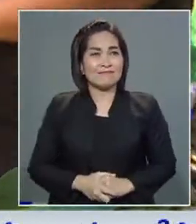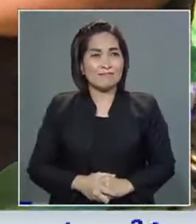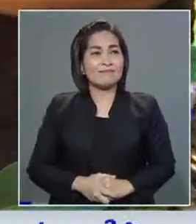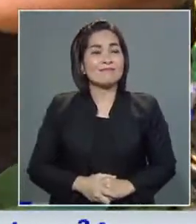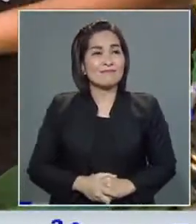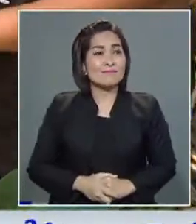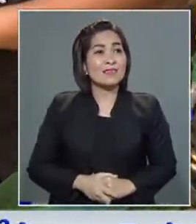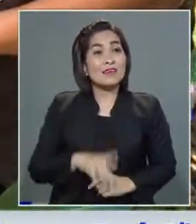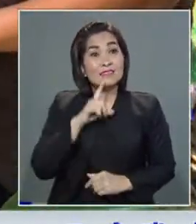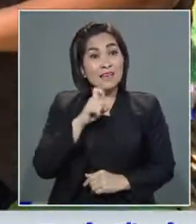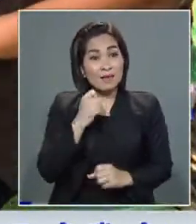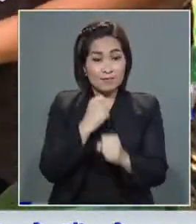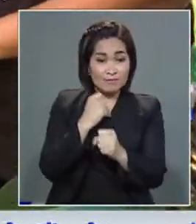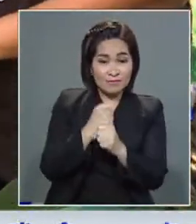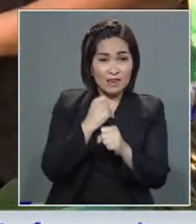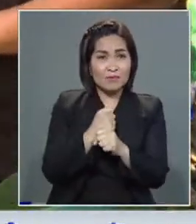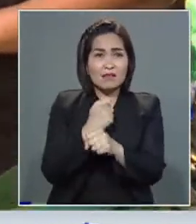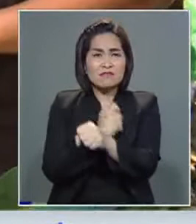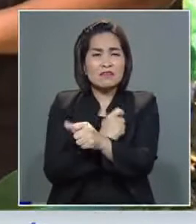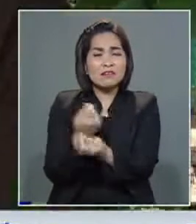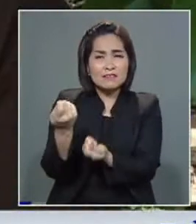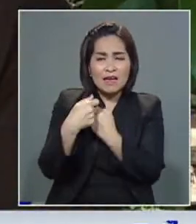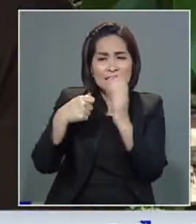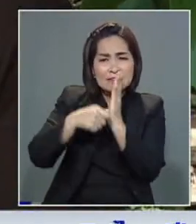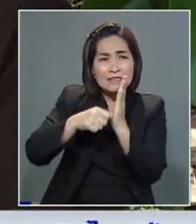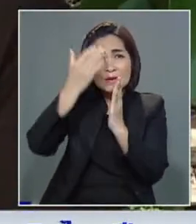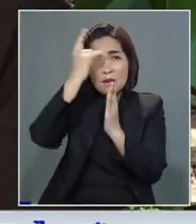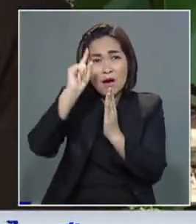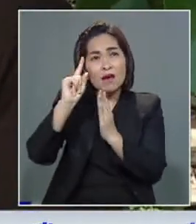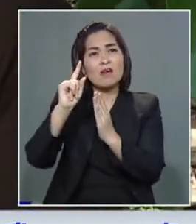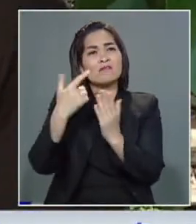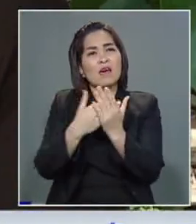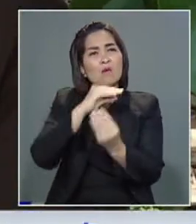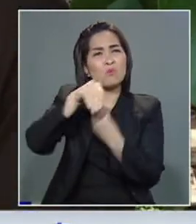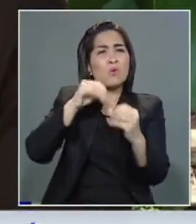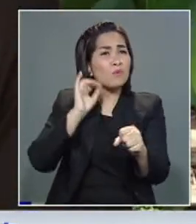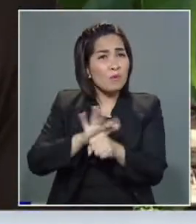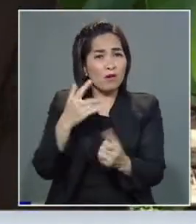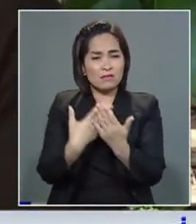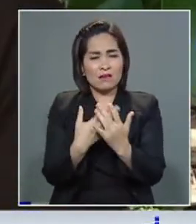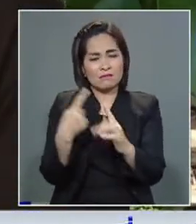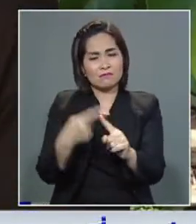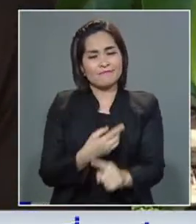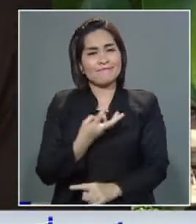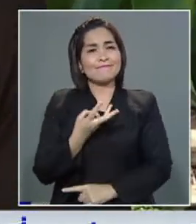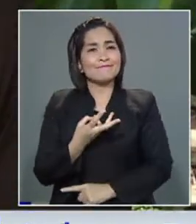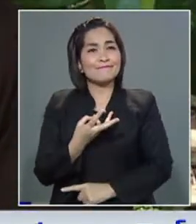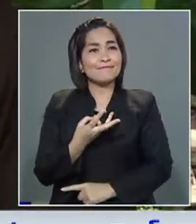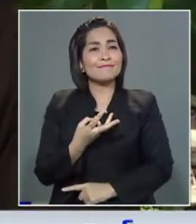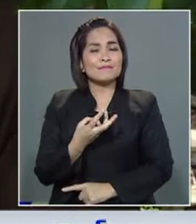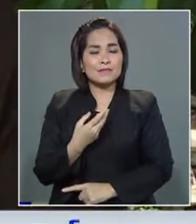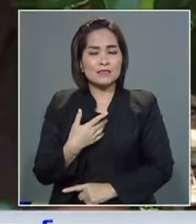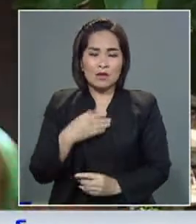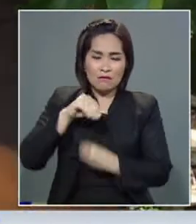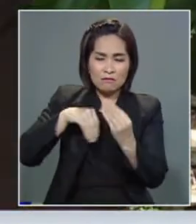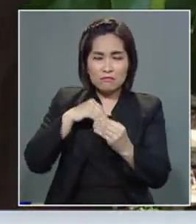นะเส้นตึง สภาพลูกจ้างเป็นหนี้เพราะอะไรอะคะ ก็พี่ก็จับต้นชนปลายไม่ถูกนะเพราะว่าเงินเดือนมันน้ อ ยเรามันเงินเดือนน้อยเสร็จปุ๊บ